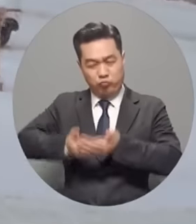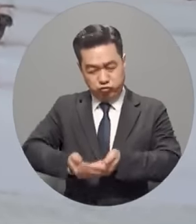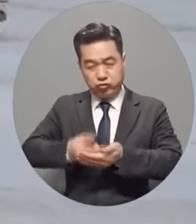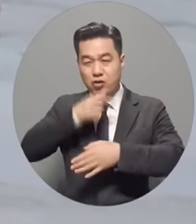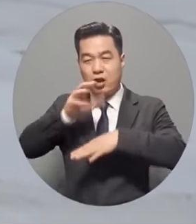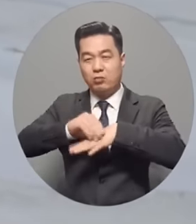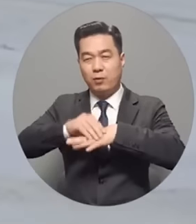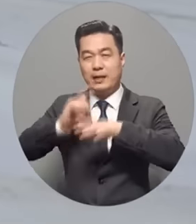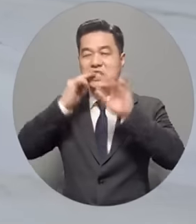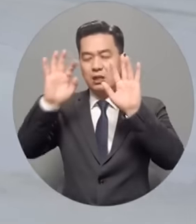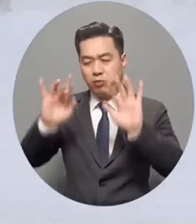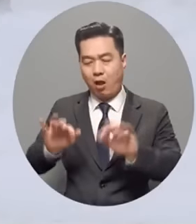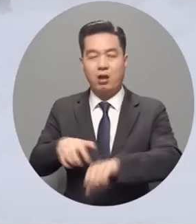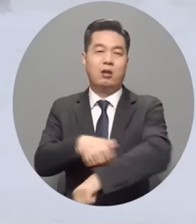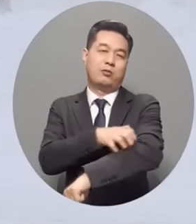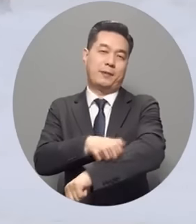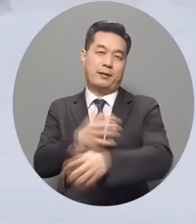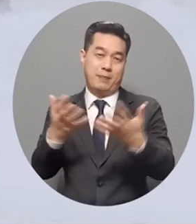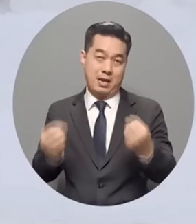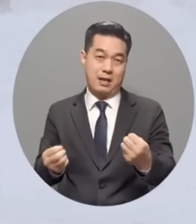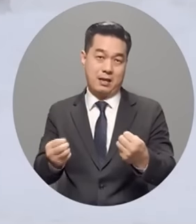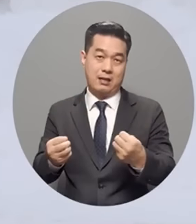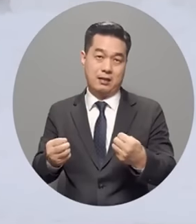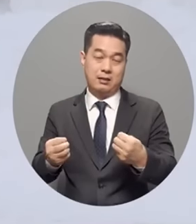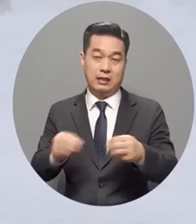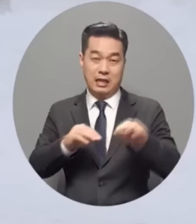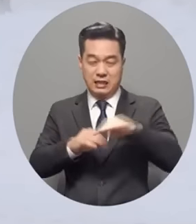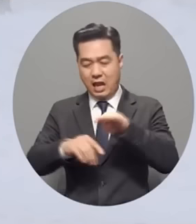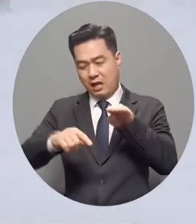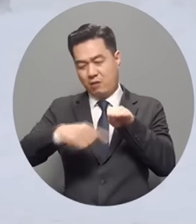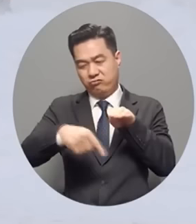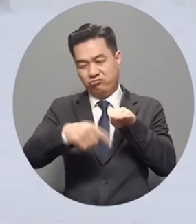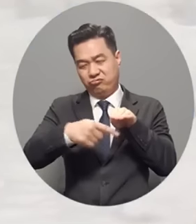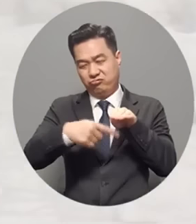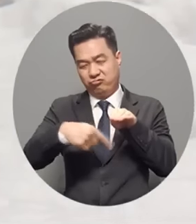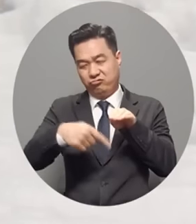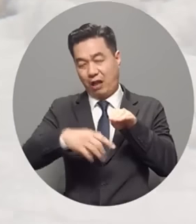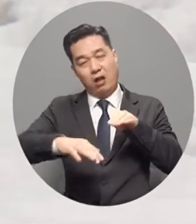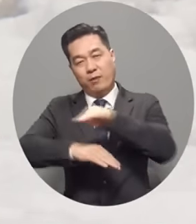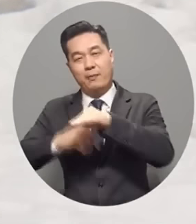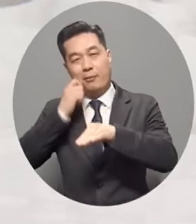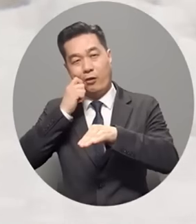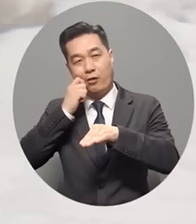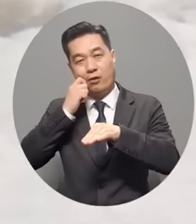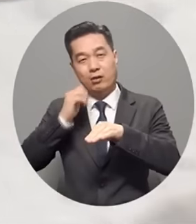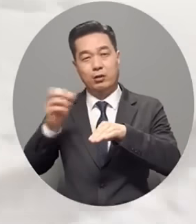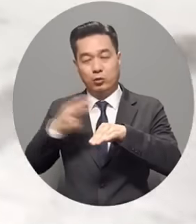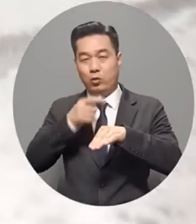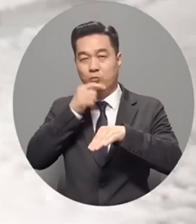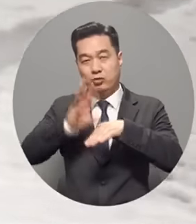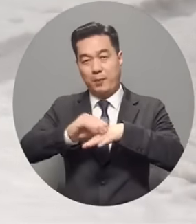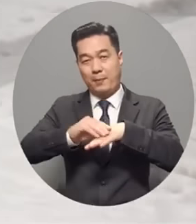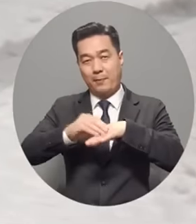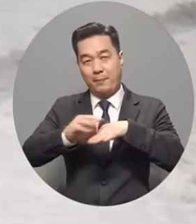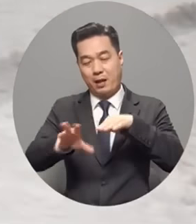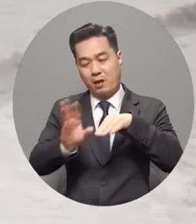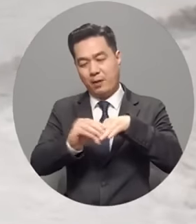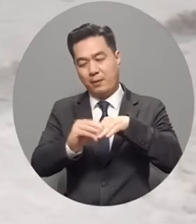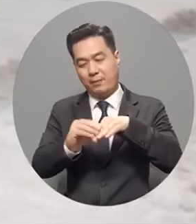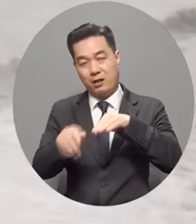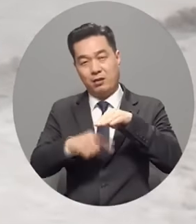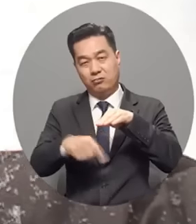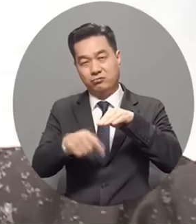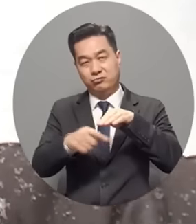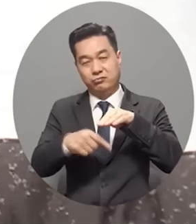습설이라 불편은 더 컸습니다. 차량 바퀴가 헛돌 뿐 좀처럼 나아가질 않고 축축한 눈이 차량 바퀴를 감싸고